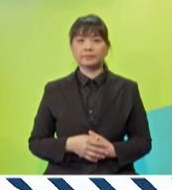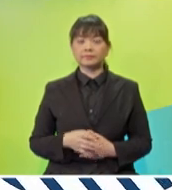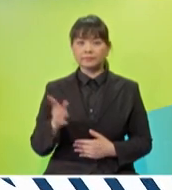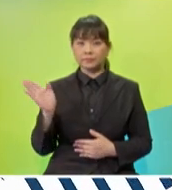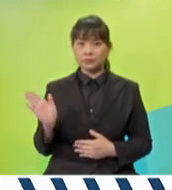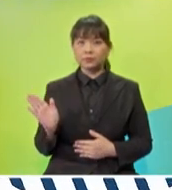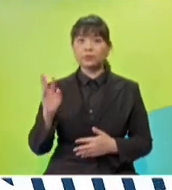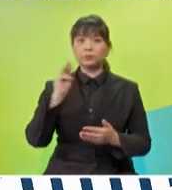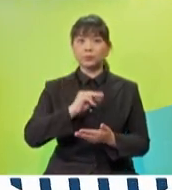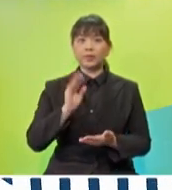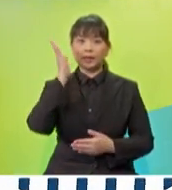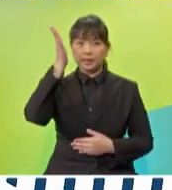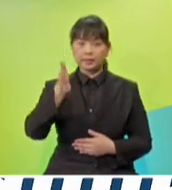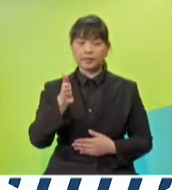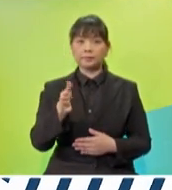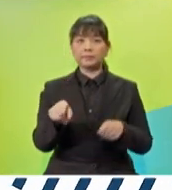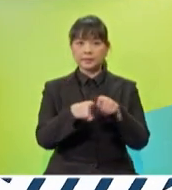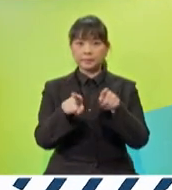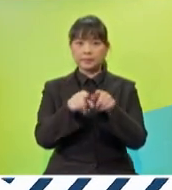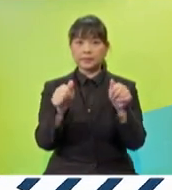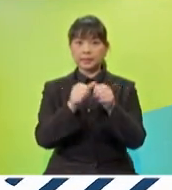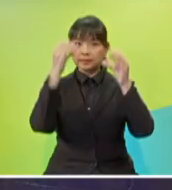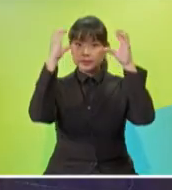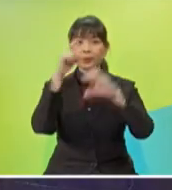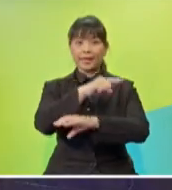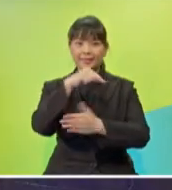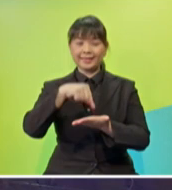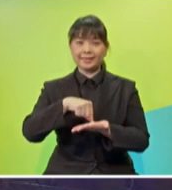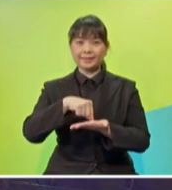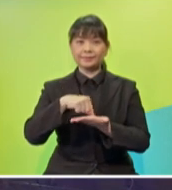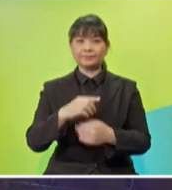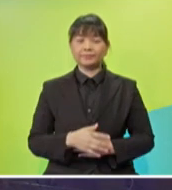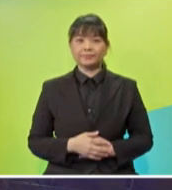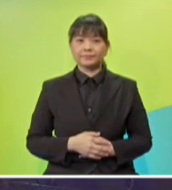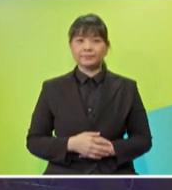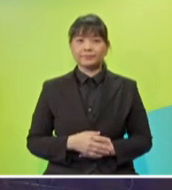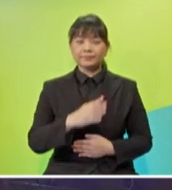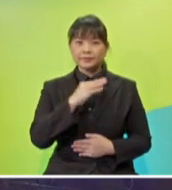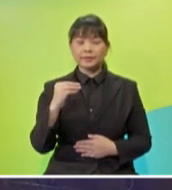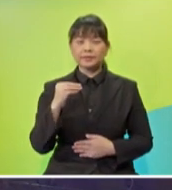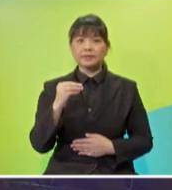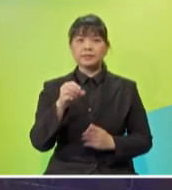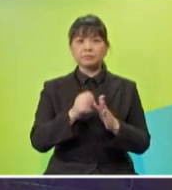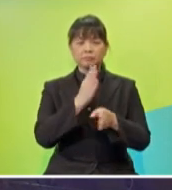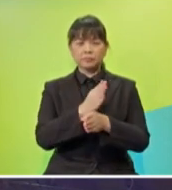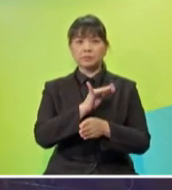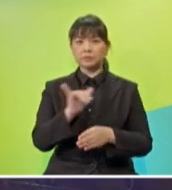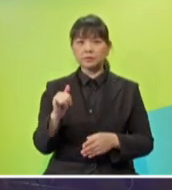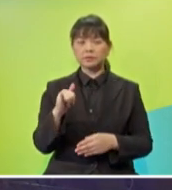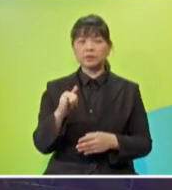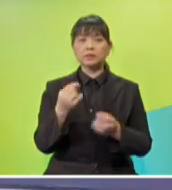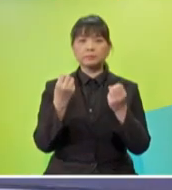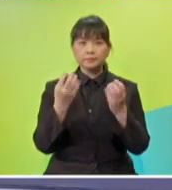yang bersama saya pada hari ini sebenarnya ramai murid